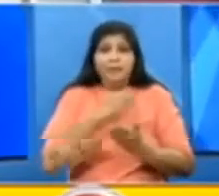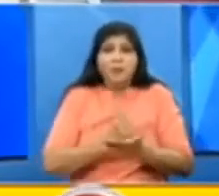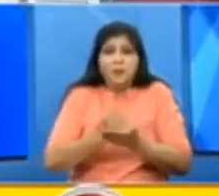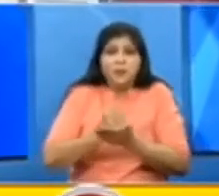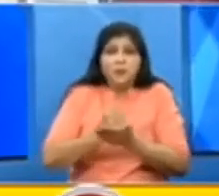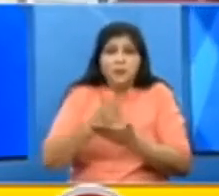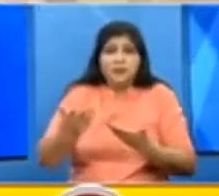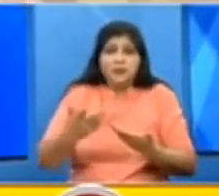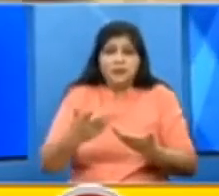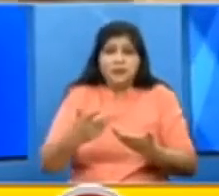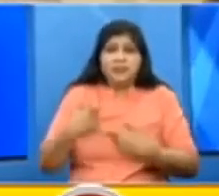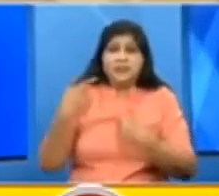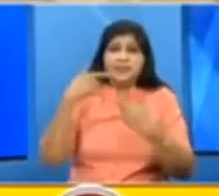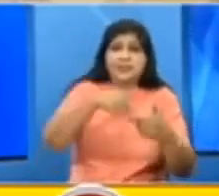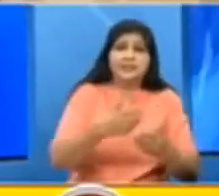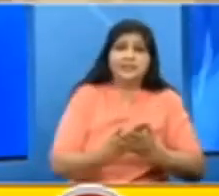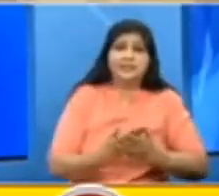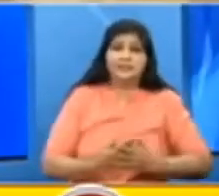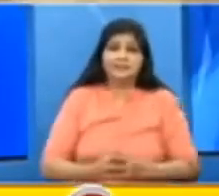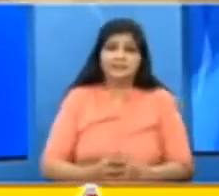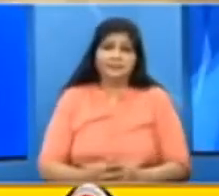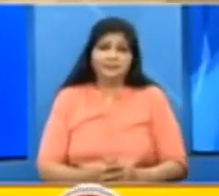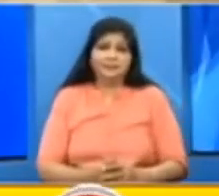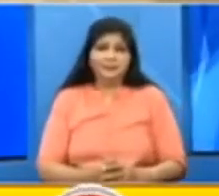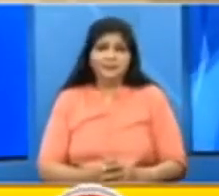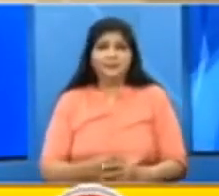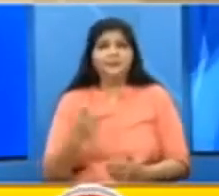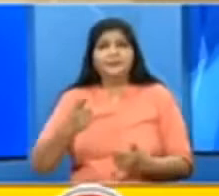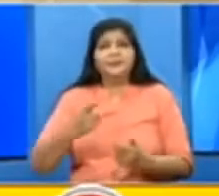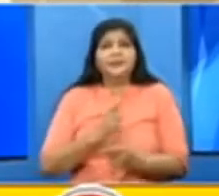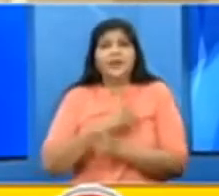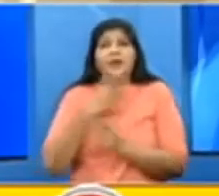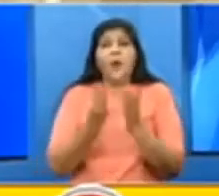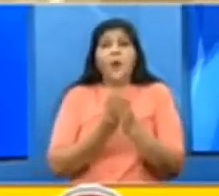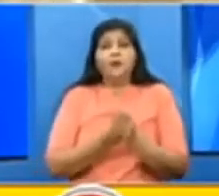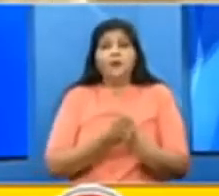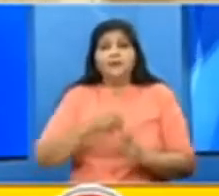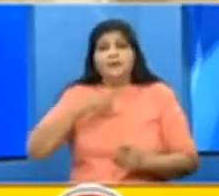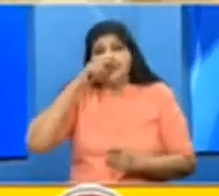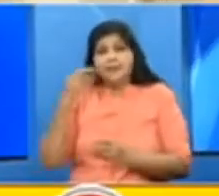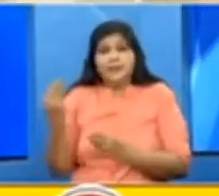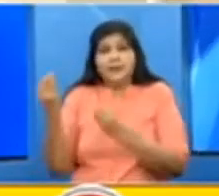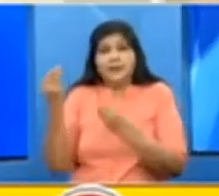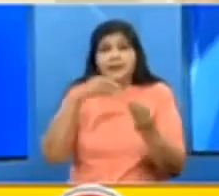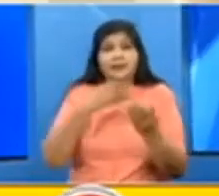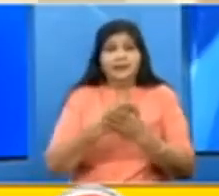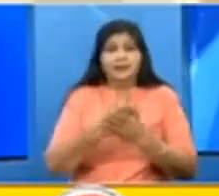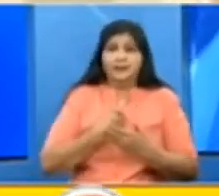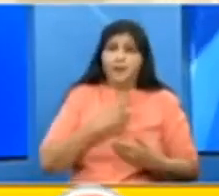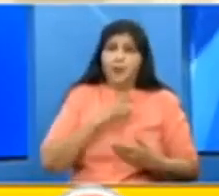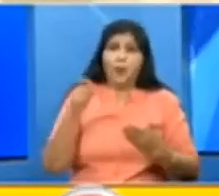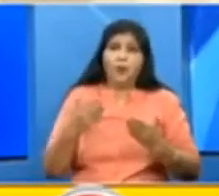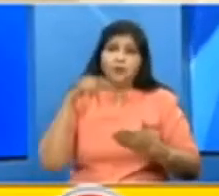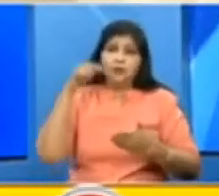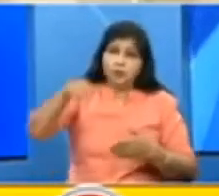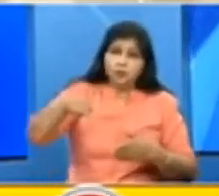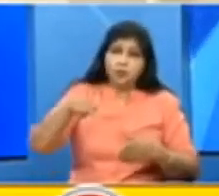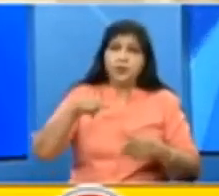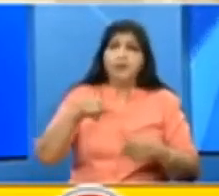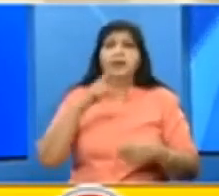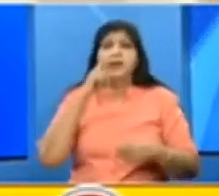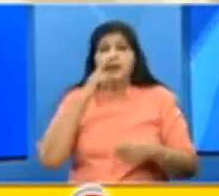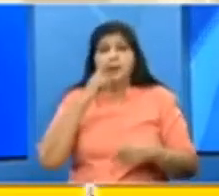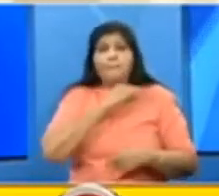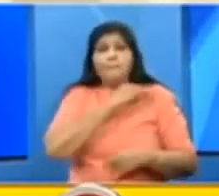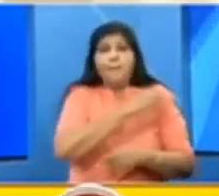It's a great service he is doing. Yes, sir. And say inspiration for all. Yes, sir. So my congratulations to you, your sister and